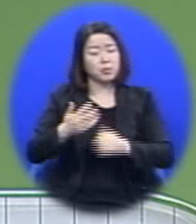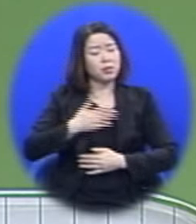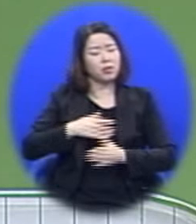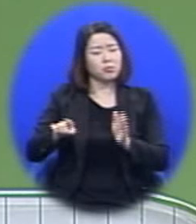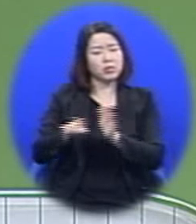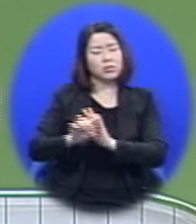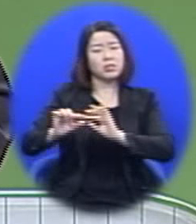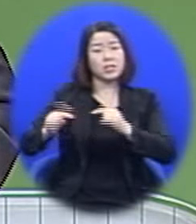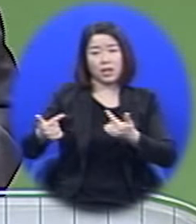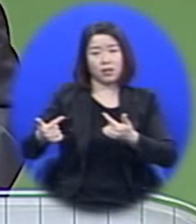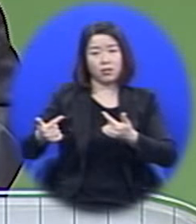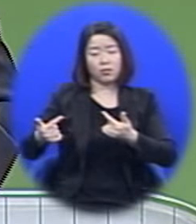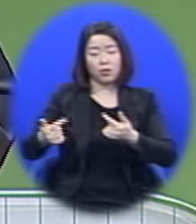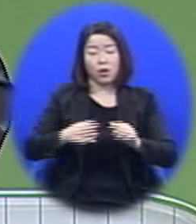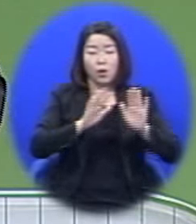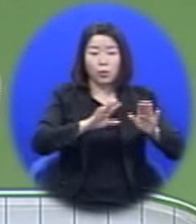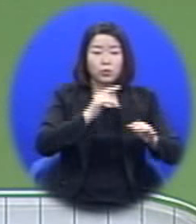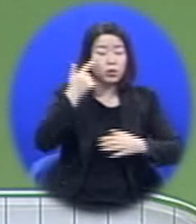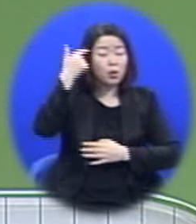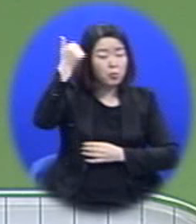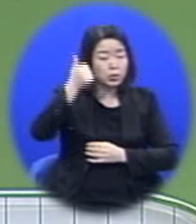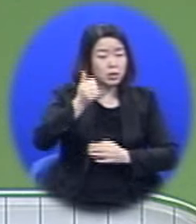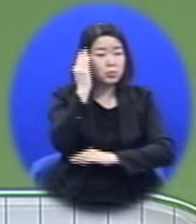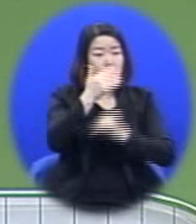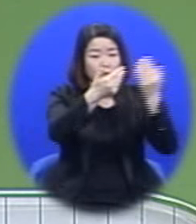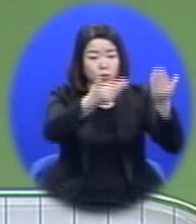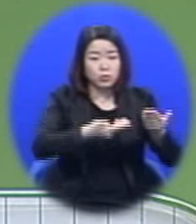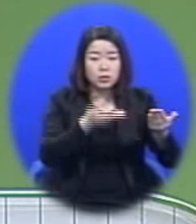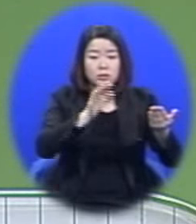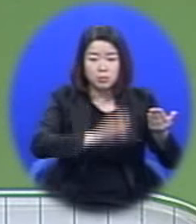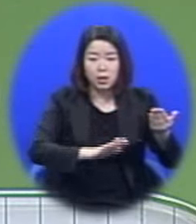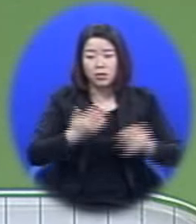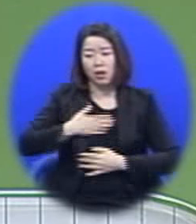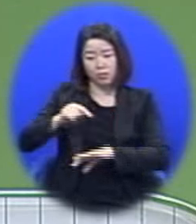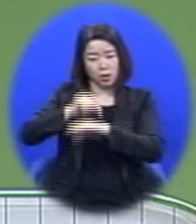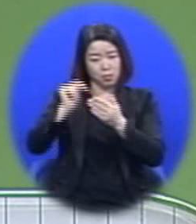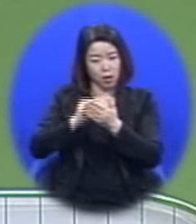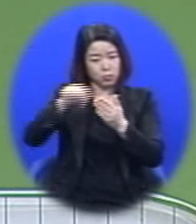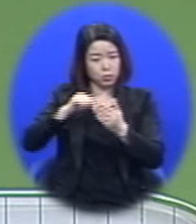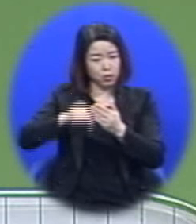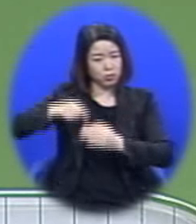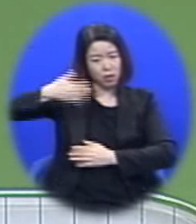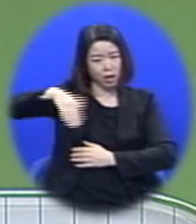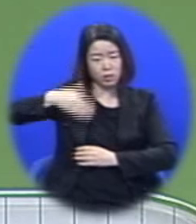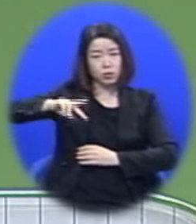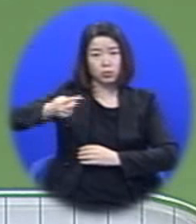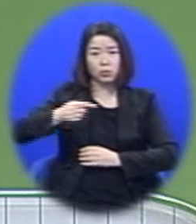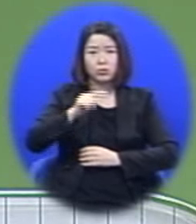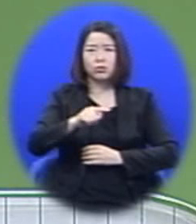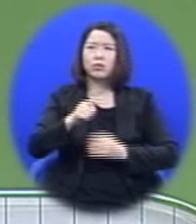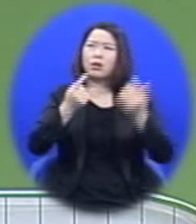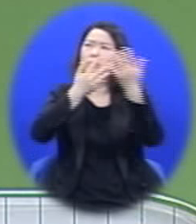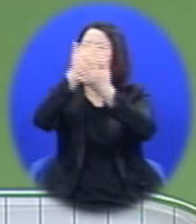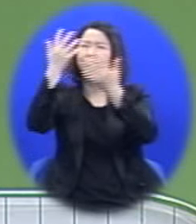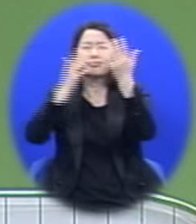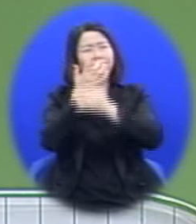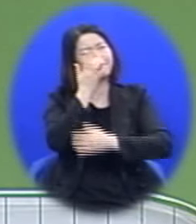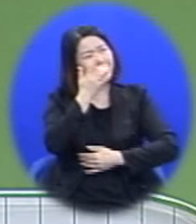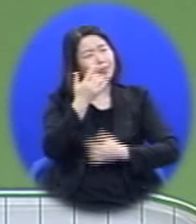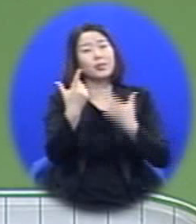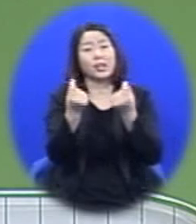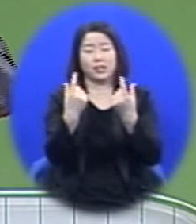않아요. 목사님이 오늘 그렇게 설교를 하지만 내 마음속에는 아직도 그 다 구름 잡는 이야기